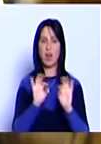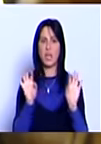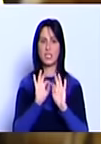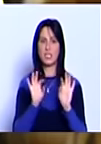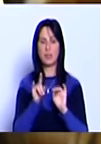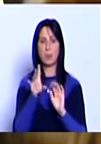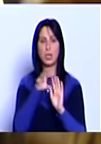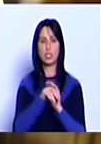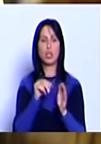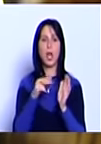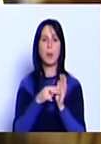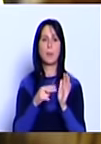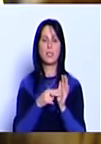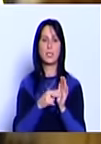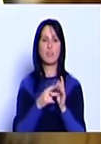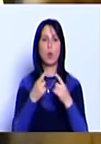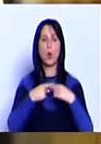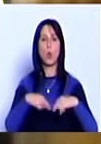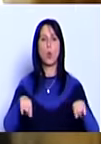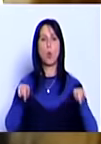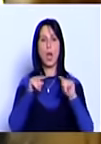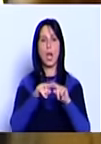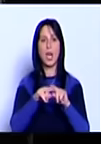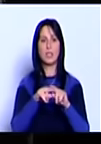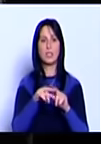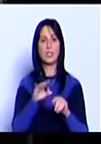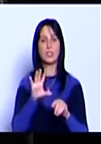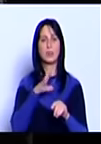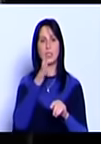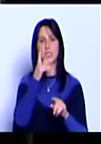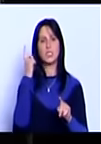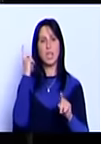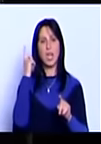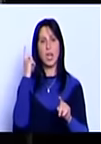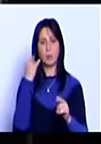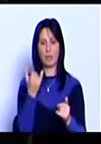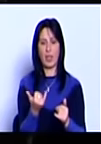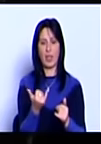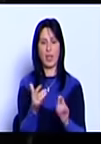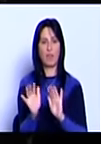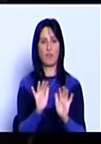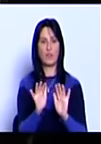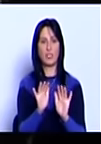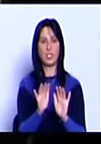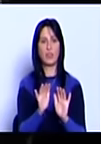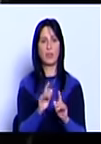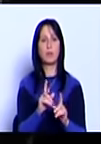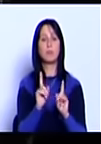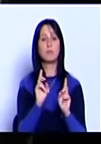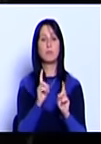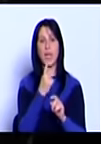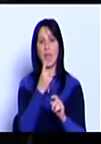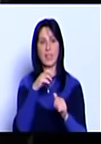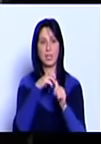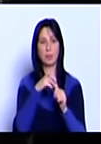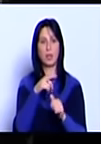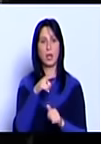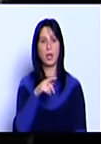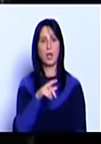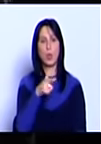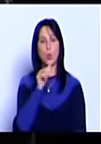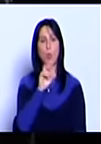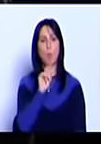განცხადებას, მათ შორის აფასებენ კოალიციის გამლილ წლებს და ამჟამინდელ ვითარებასაც. კერძოდ ერთ-ერთმა ლიდერმა,